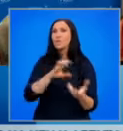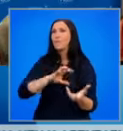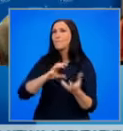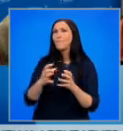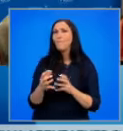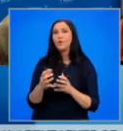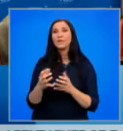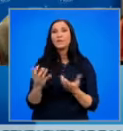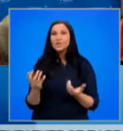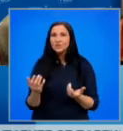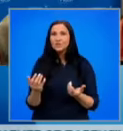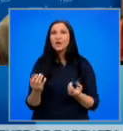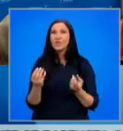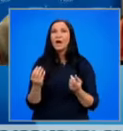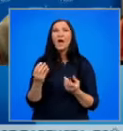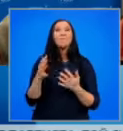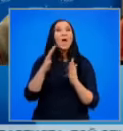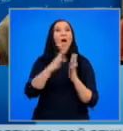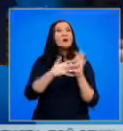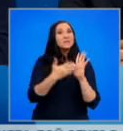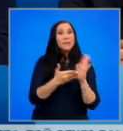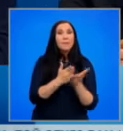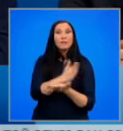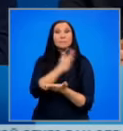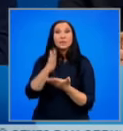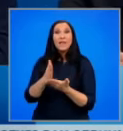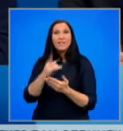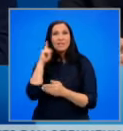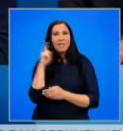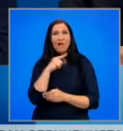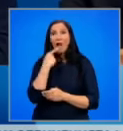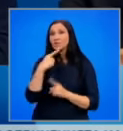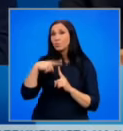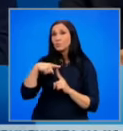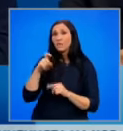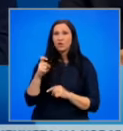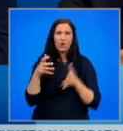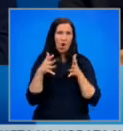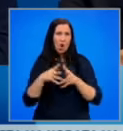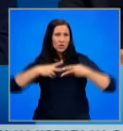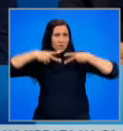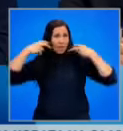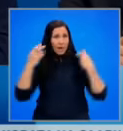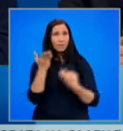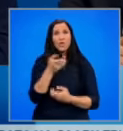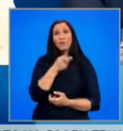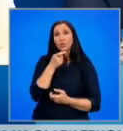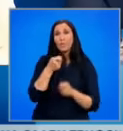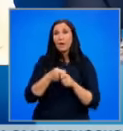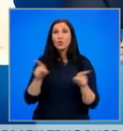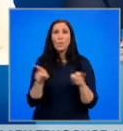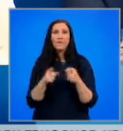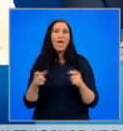политическата схема през последните дни, каза Томислав Дончев. Грозните скандали по думите му правят